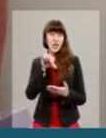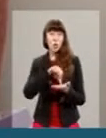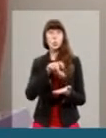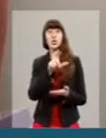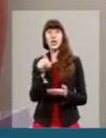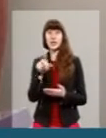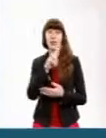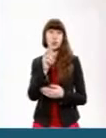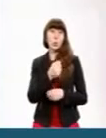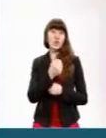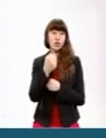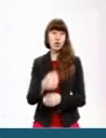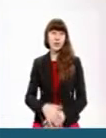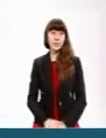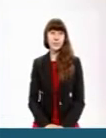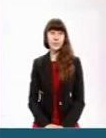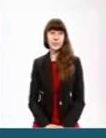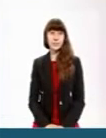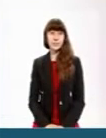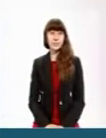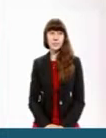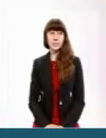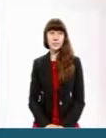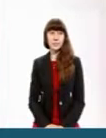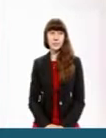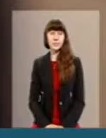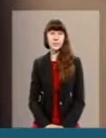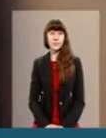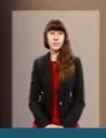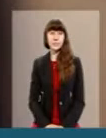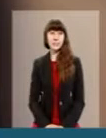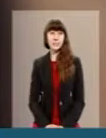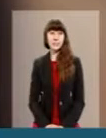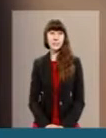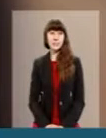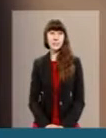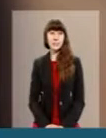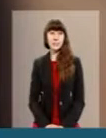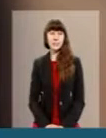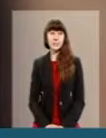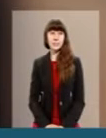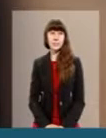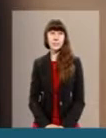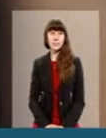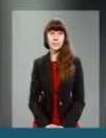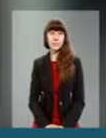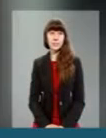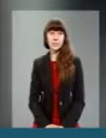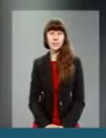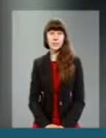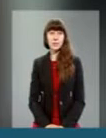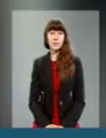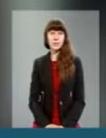біздер сосын кезеңмен өткіздік. Қашықтан онлайн түрде өткізілген байқау қатысушылары бірнеше кезең бойынша сайысып, өздерінің мемлекеттік тілді